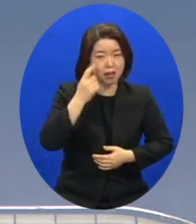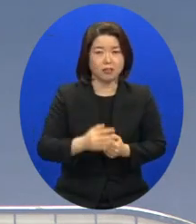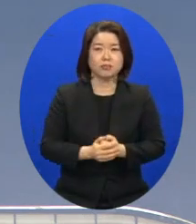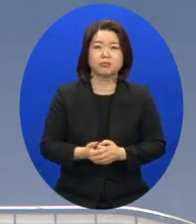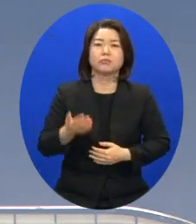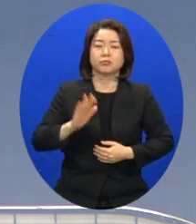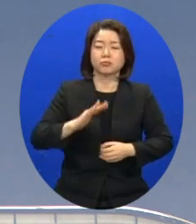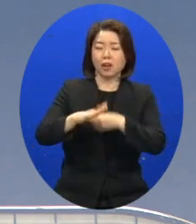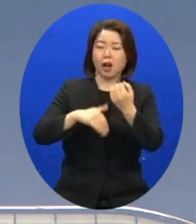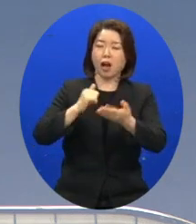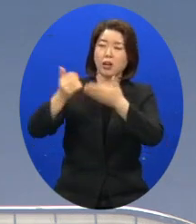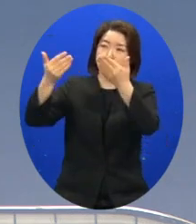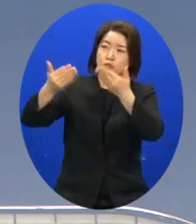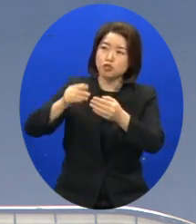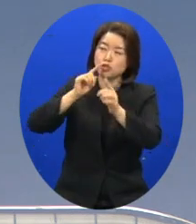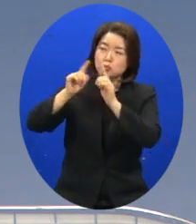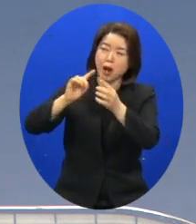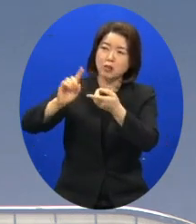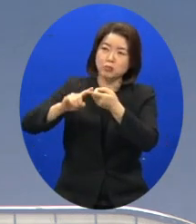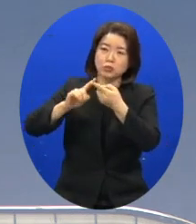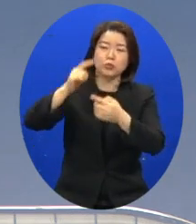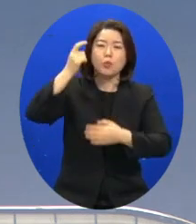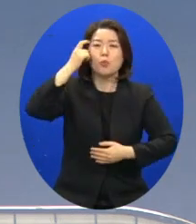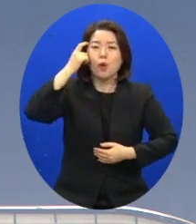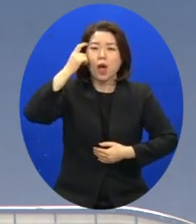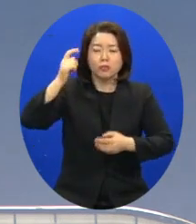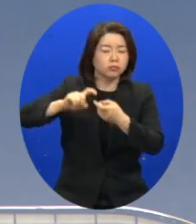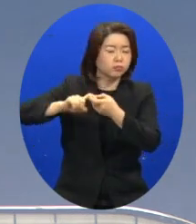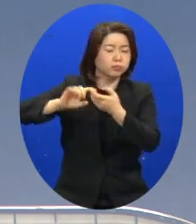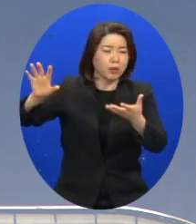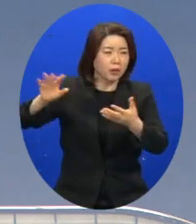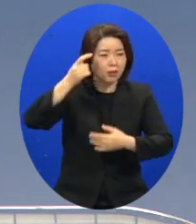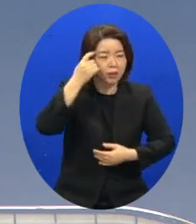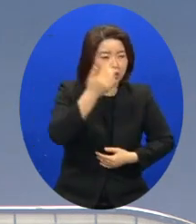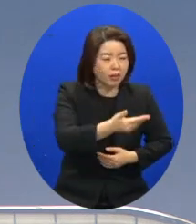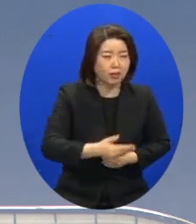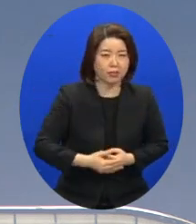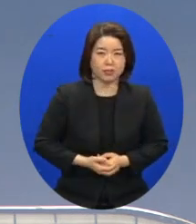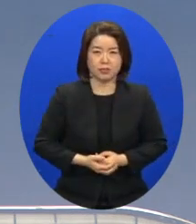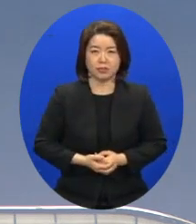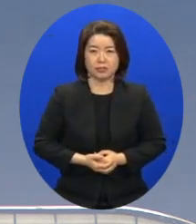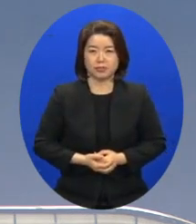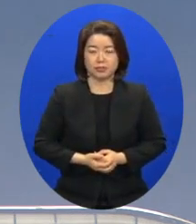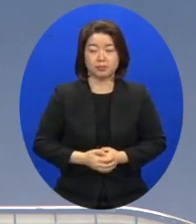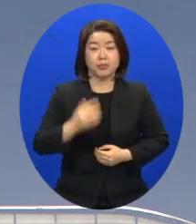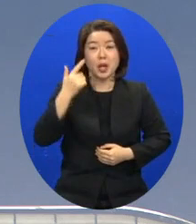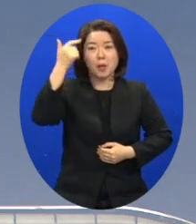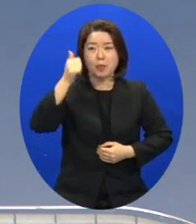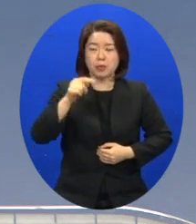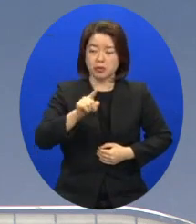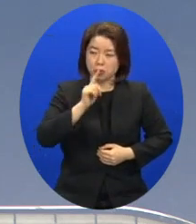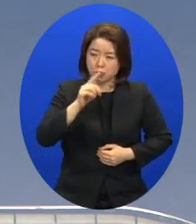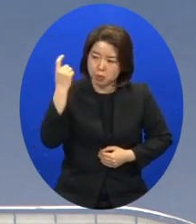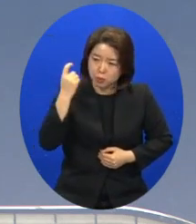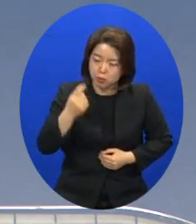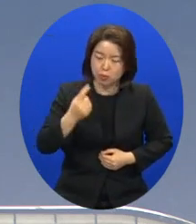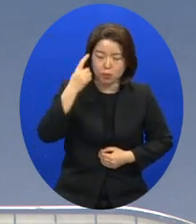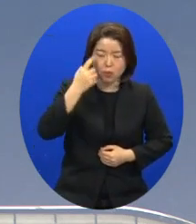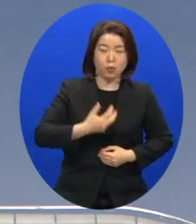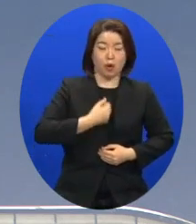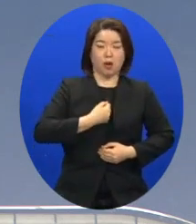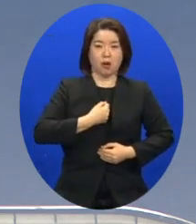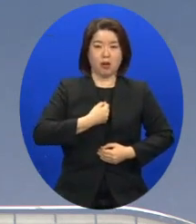하나님이 주시는 말씀에 대해서는 왜 그렇게 관심이 없습니까 목사님이 충격을 달았어요 내가